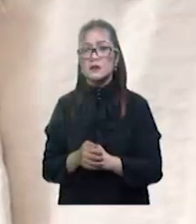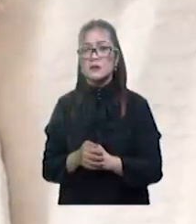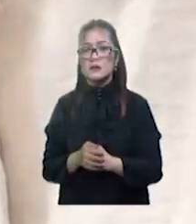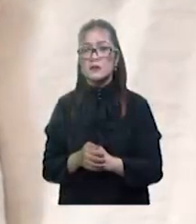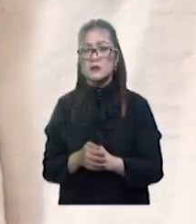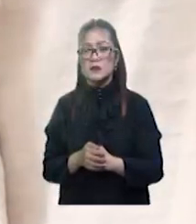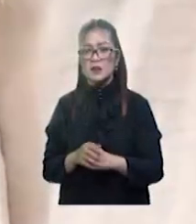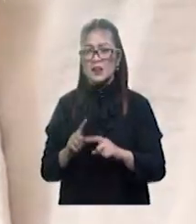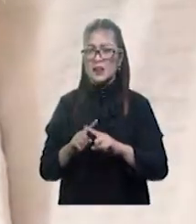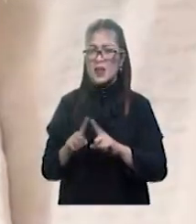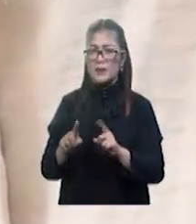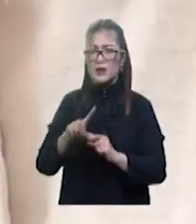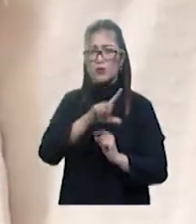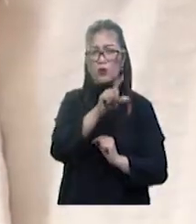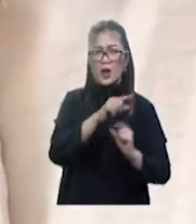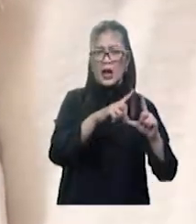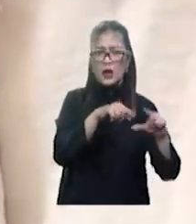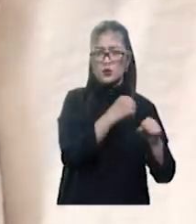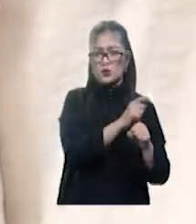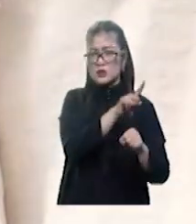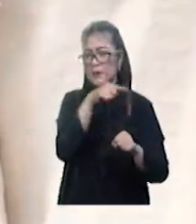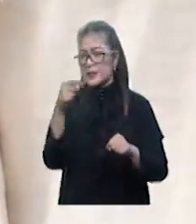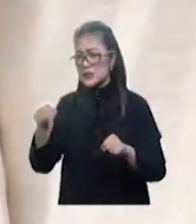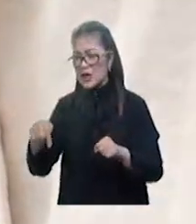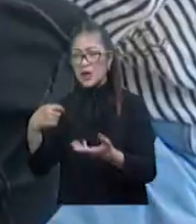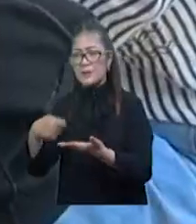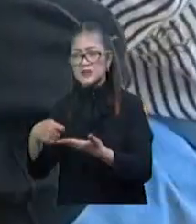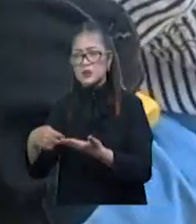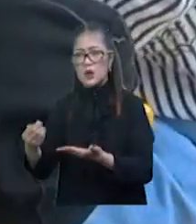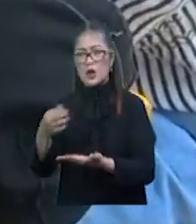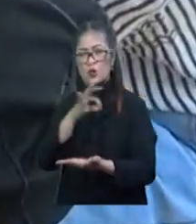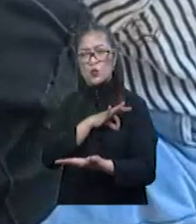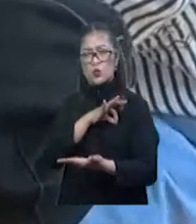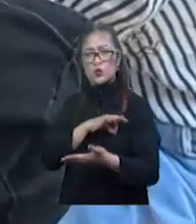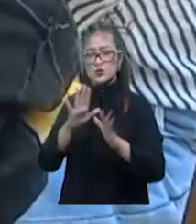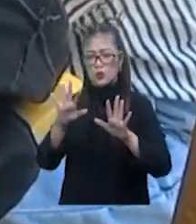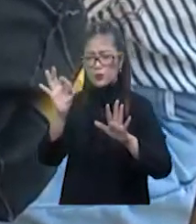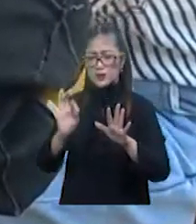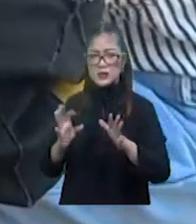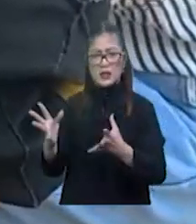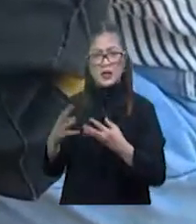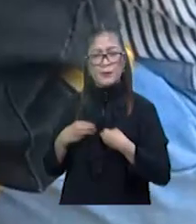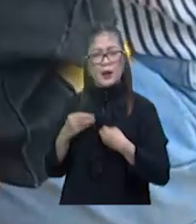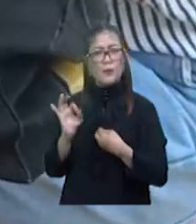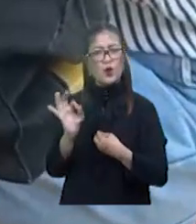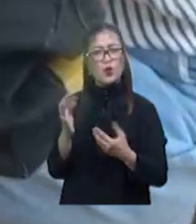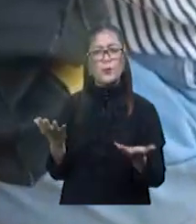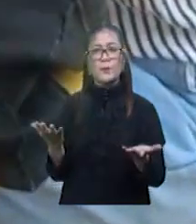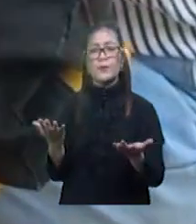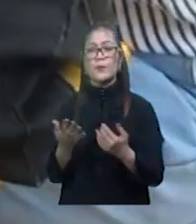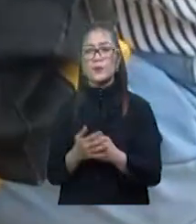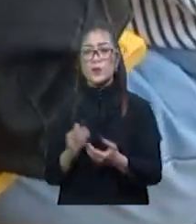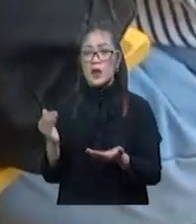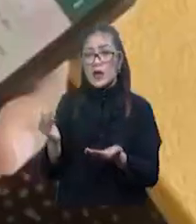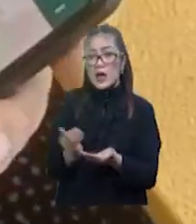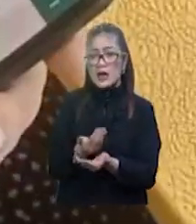Namun sejak Agustus hingga saat ini, para mahasiswa tidak kunjung mendapat komisi 10%. Mereka justru mendapat tagihan yang harus